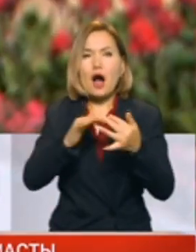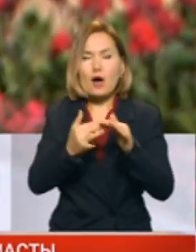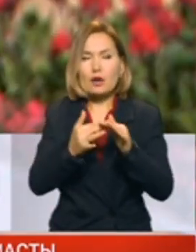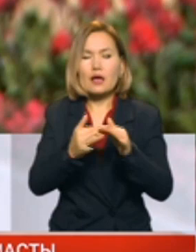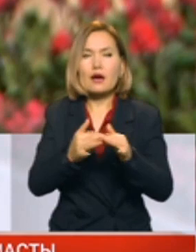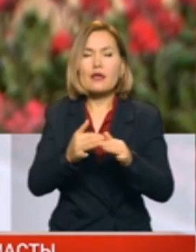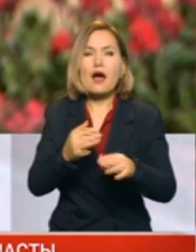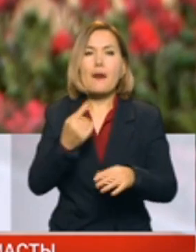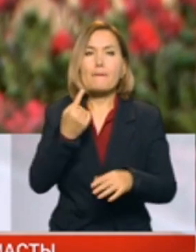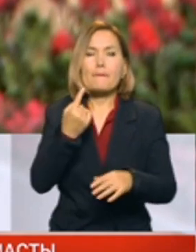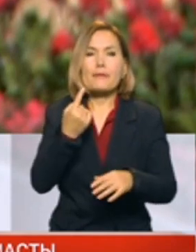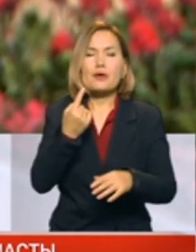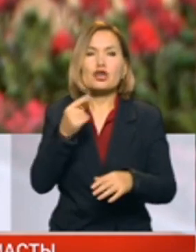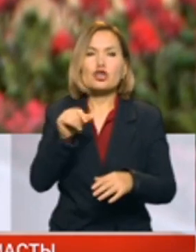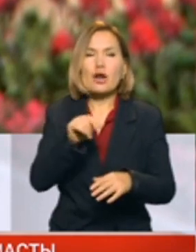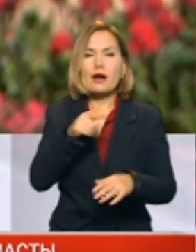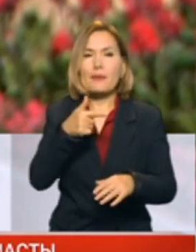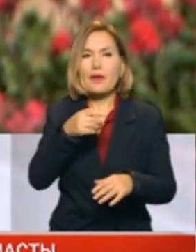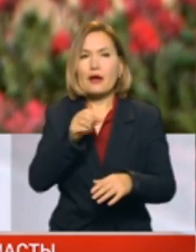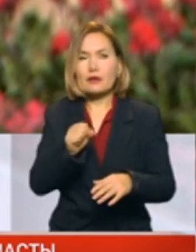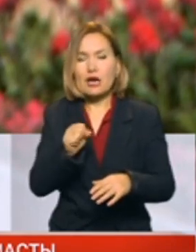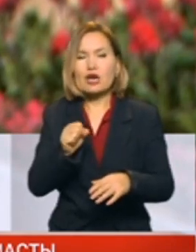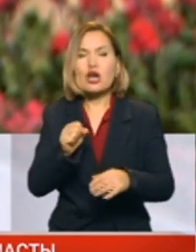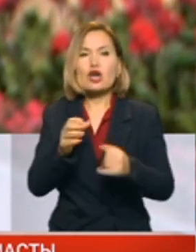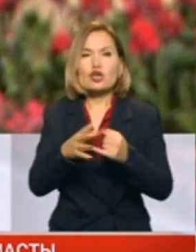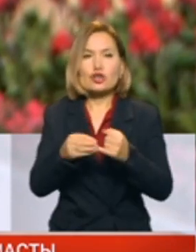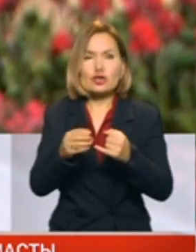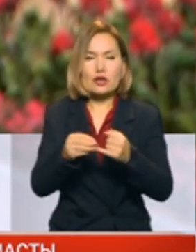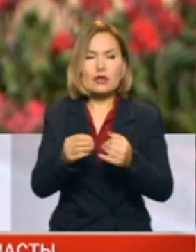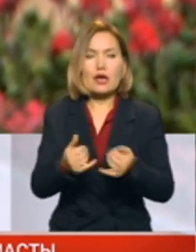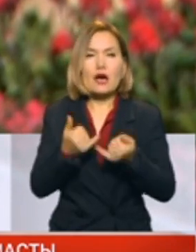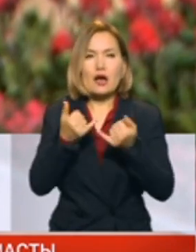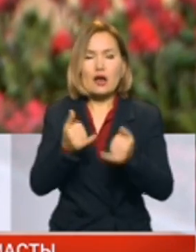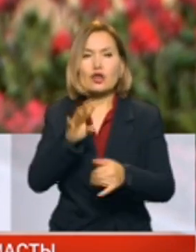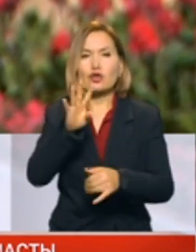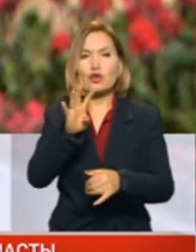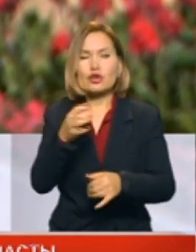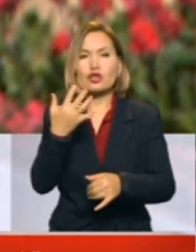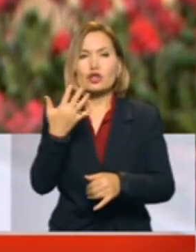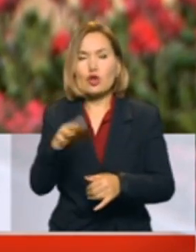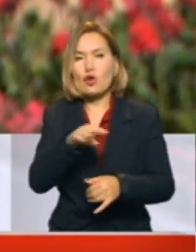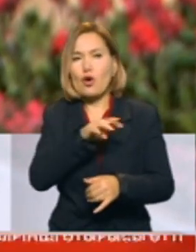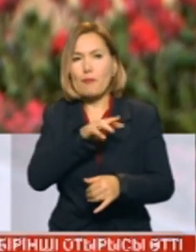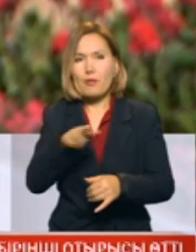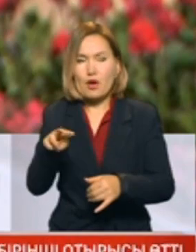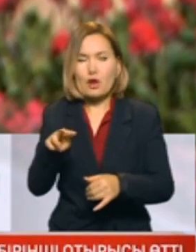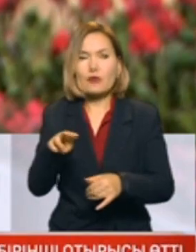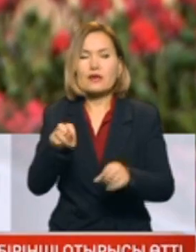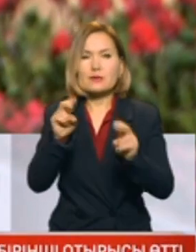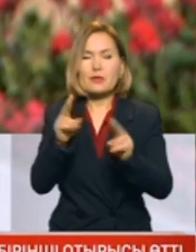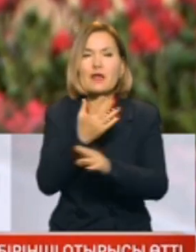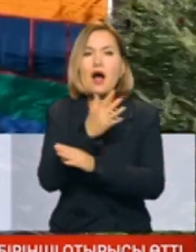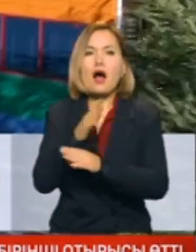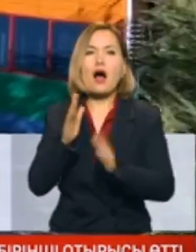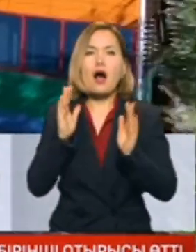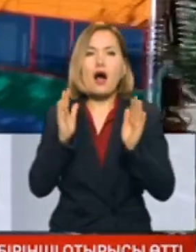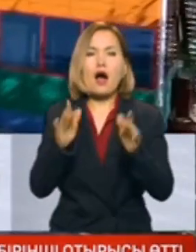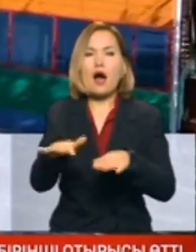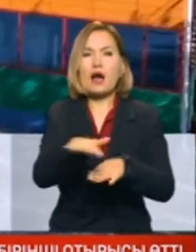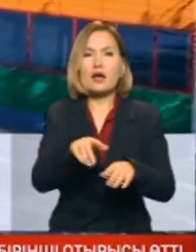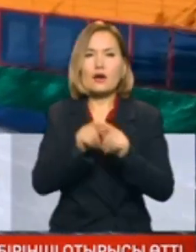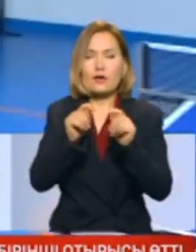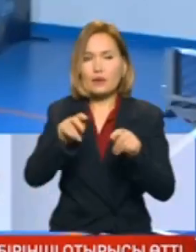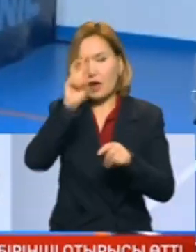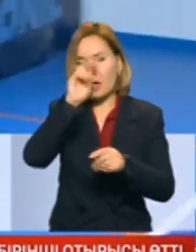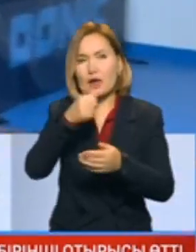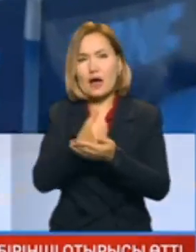1,5 гектар жерге осы еңбекшілердің құрметіне 450 миллион теңгеге еңбекшілер аллеясы салынған болатын. Мемлекет